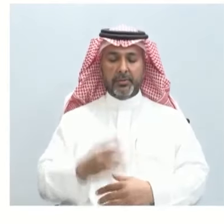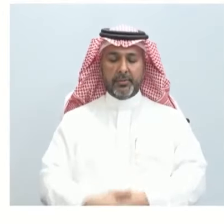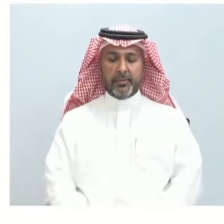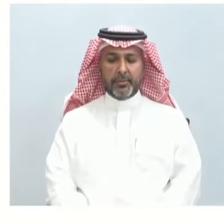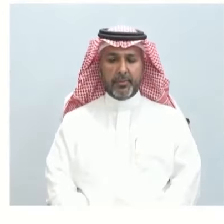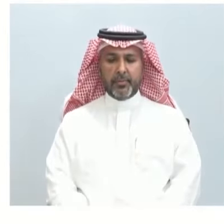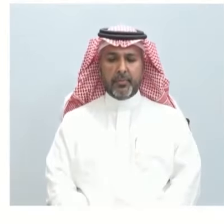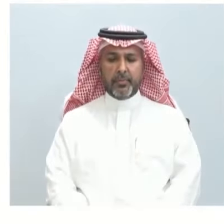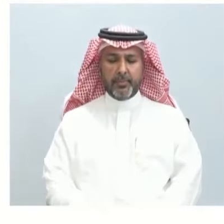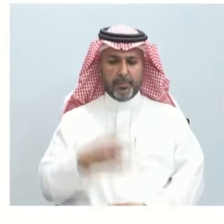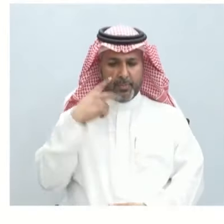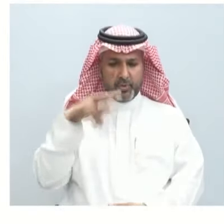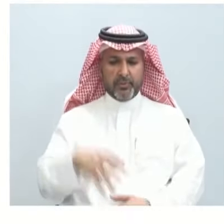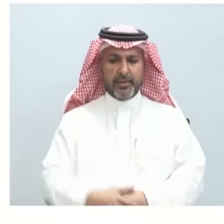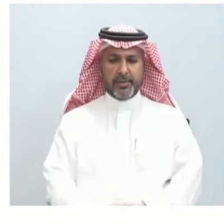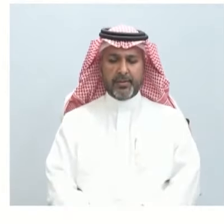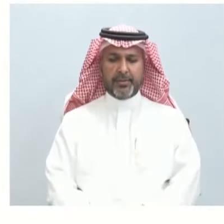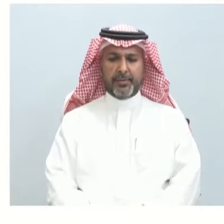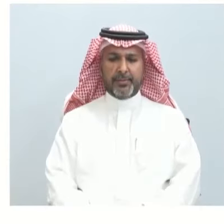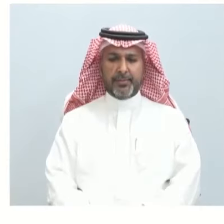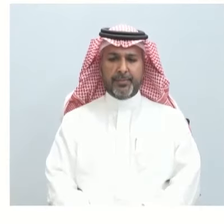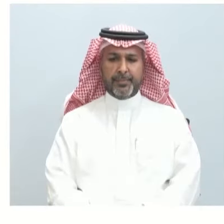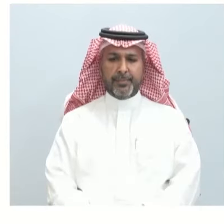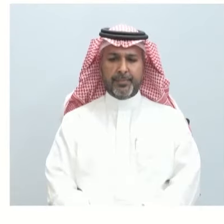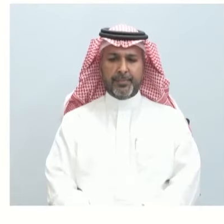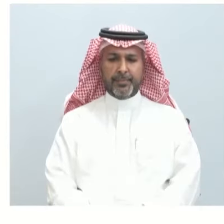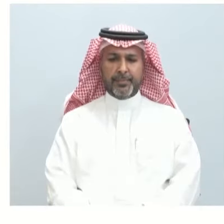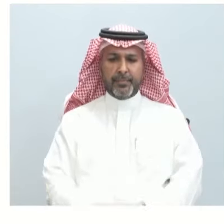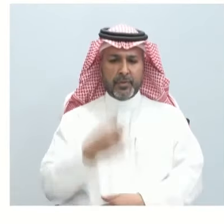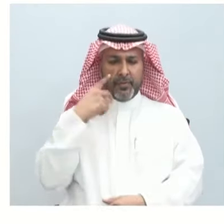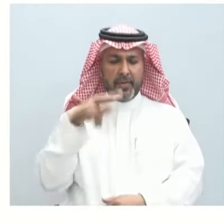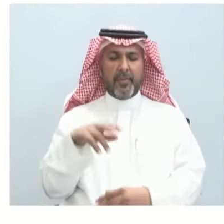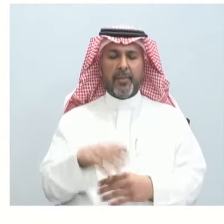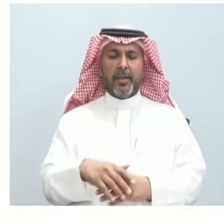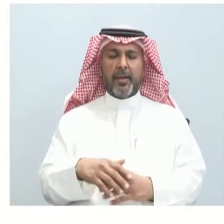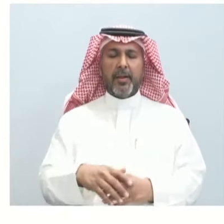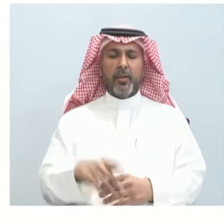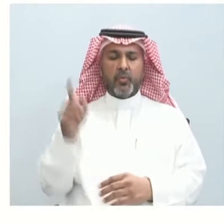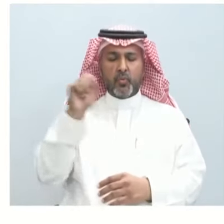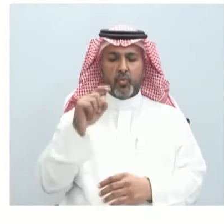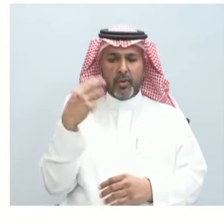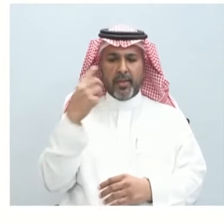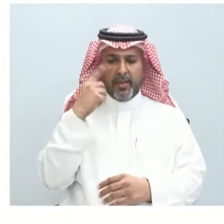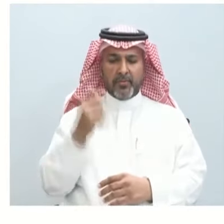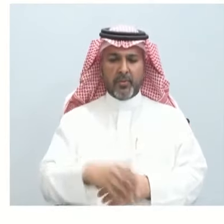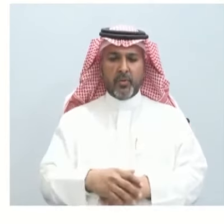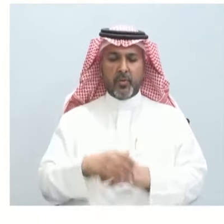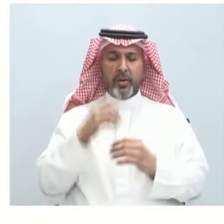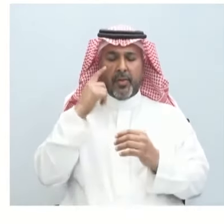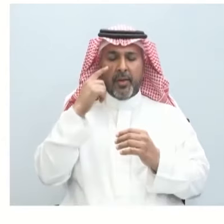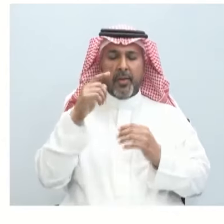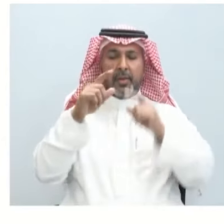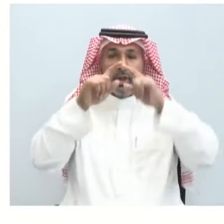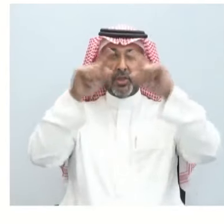مسائل لانه اخذ على سبيل المثال هذا المثال مثال ثلاثه وطيت لوحه جداريه على